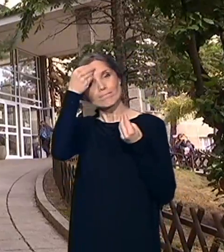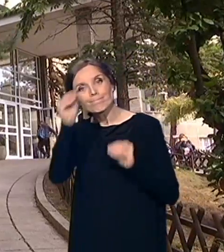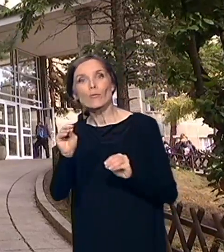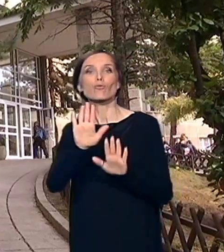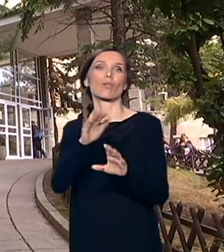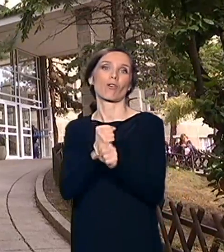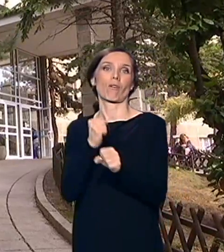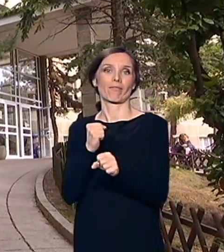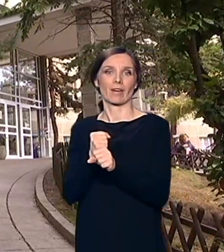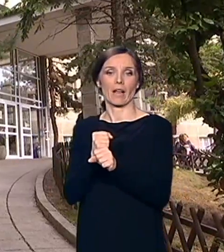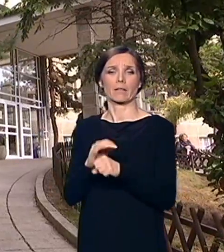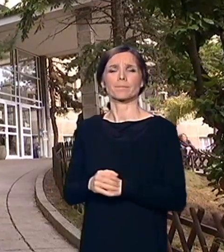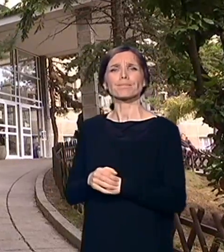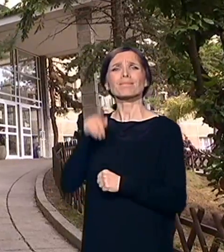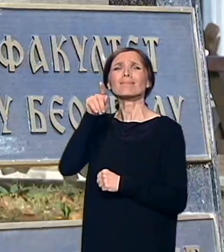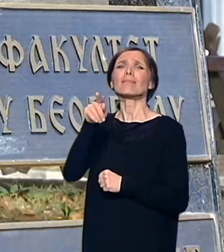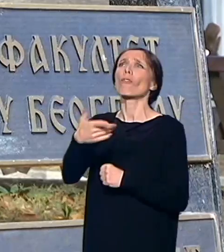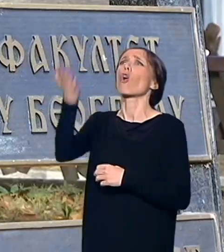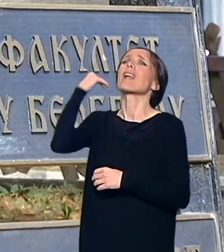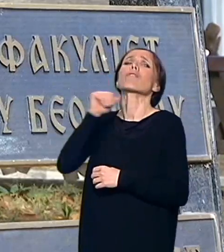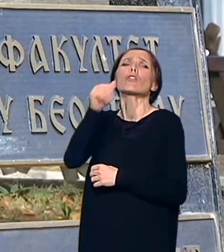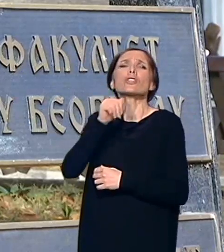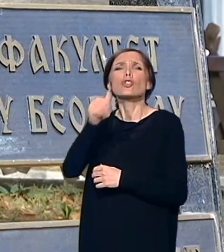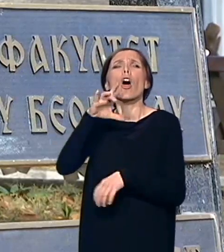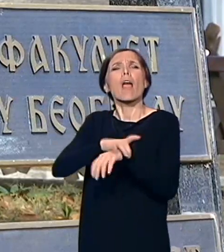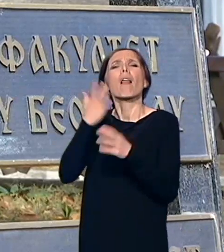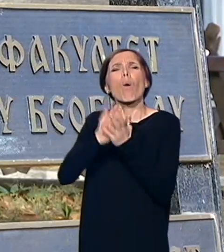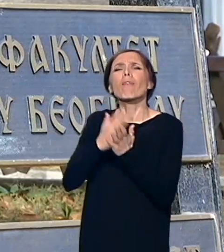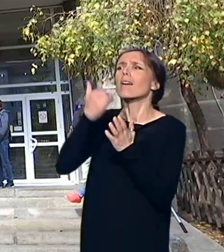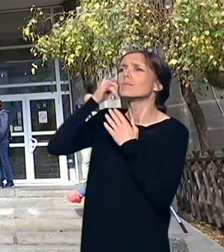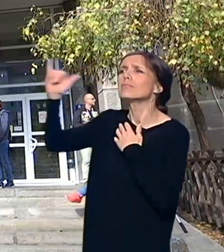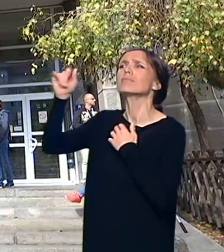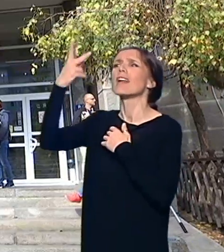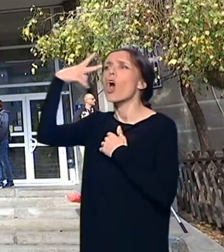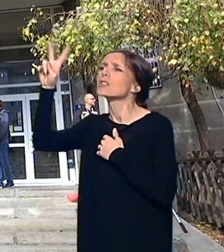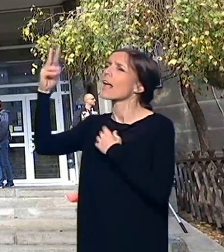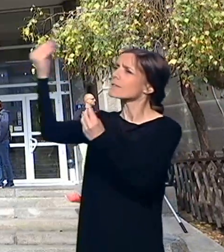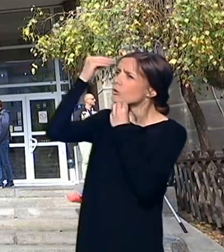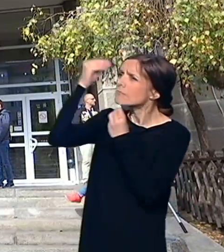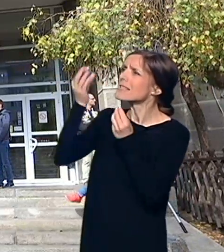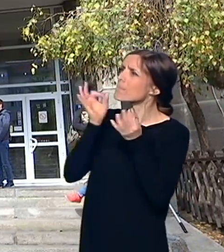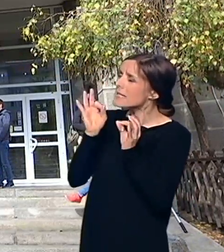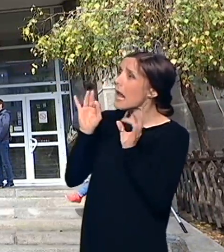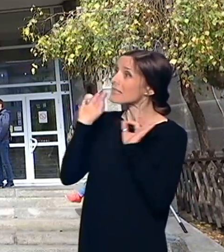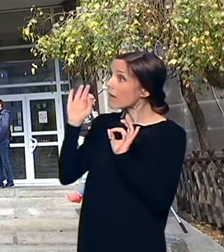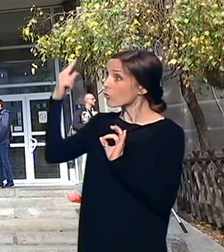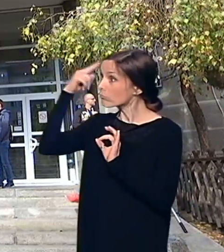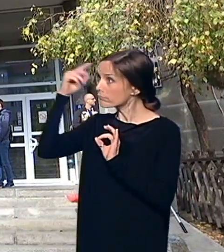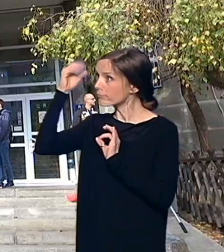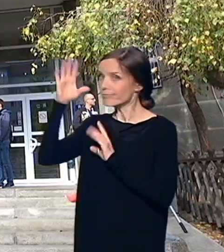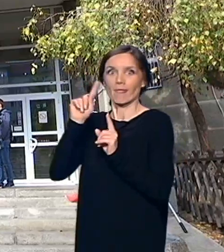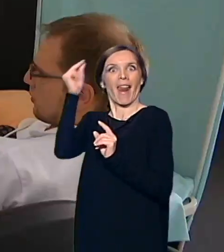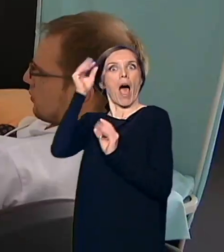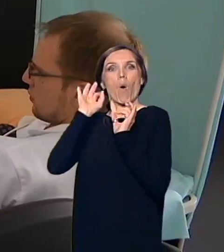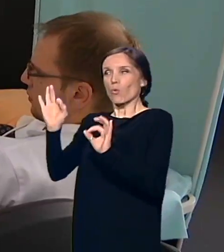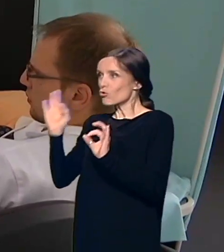su uvek odlazili u inostranstvo, na specijalizaciju radi sticanja znanja i iskustva, ali su se i vraćali kako bi